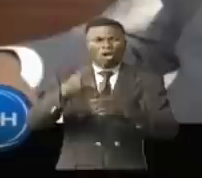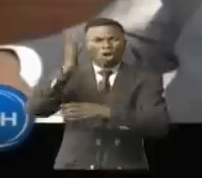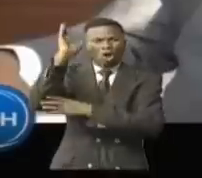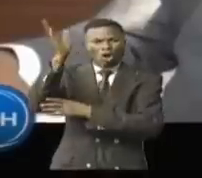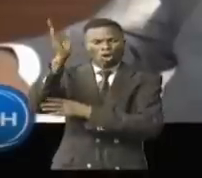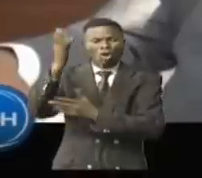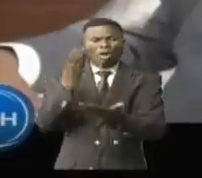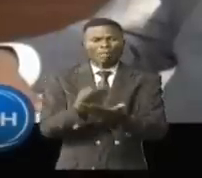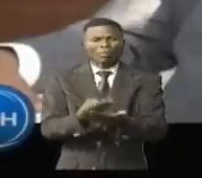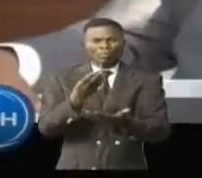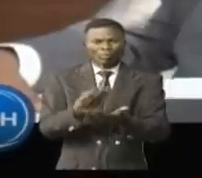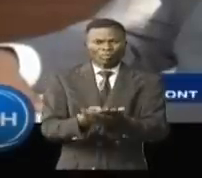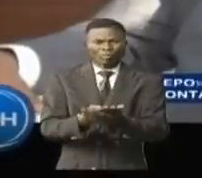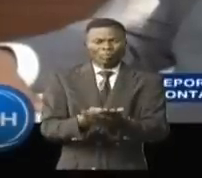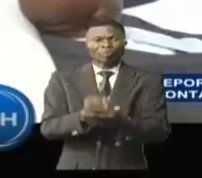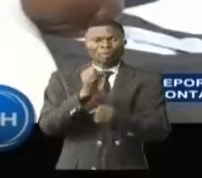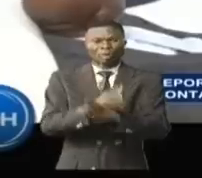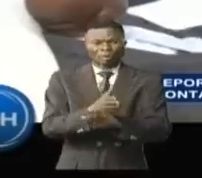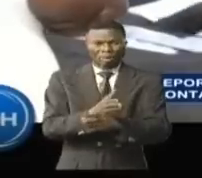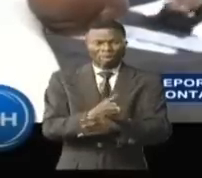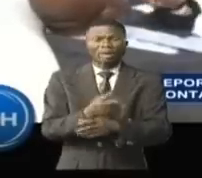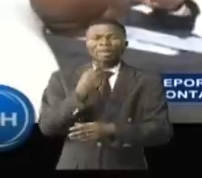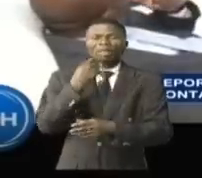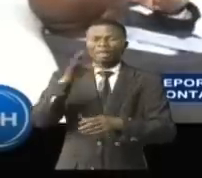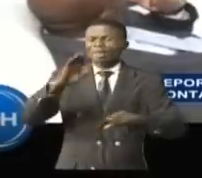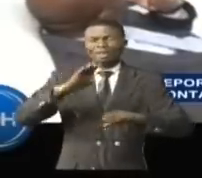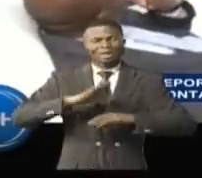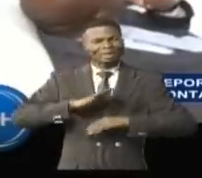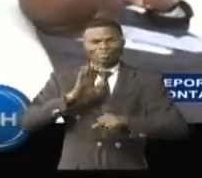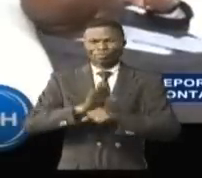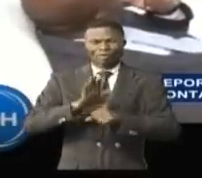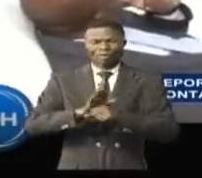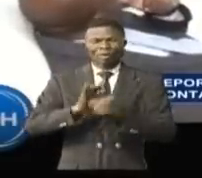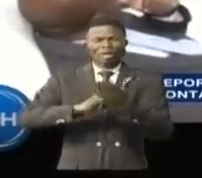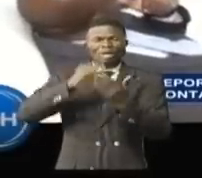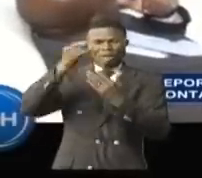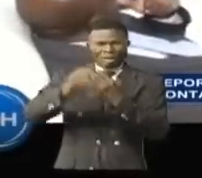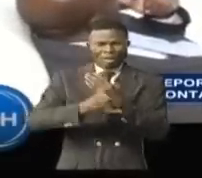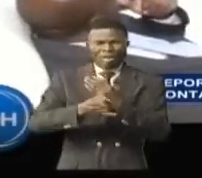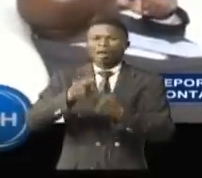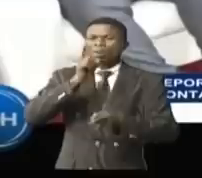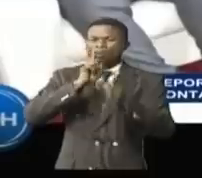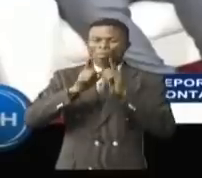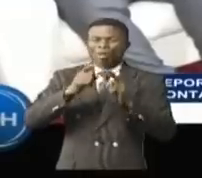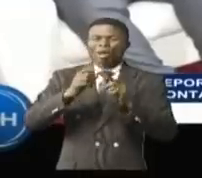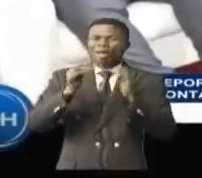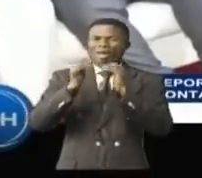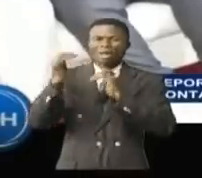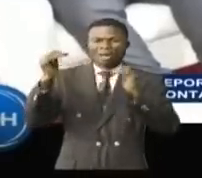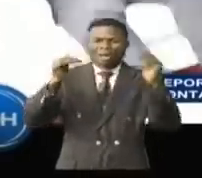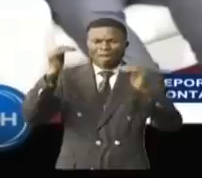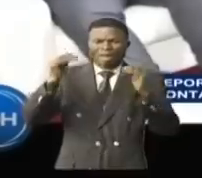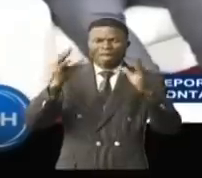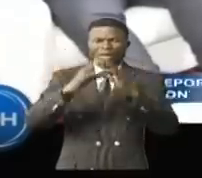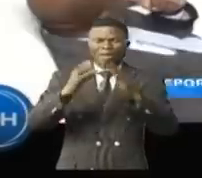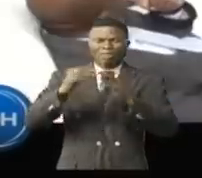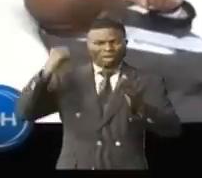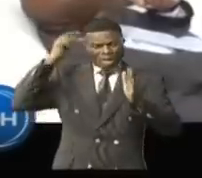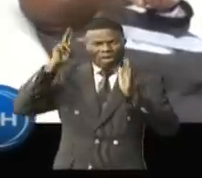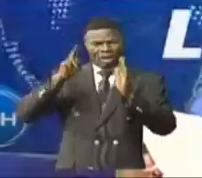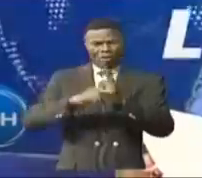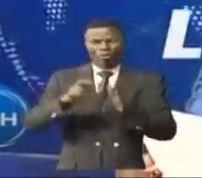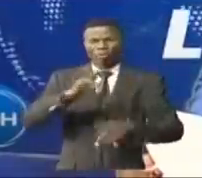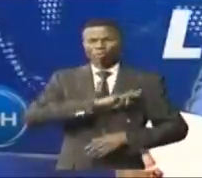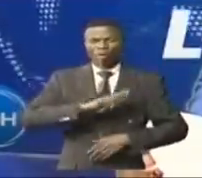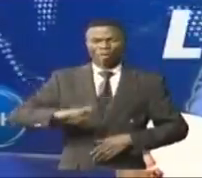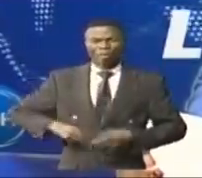conférences budgétaires en vue. Il s'est déclaré très satisfait et projette des échanges équilibrés avec le gouvernement de la